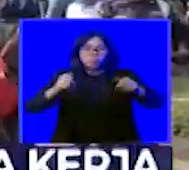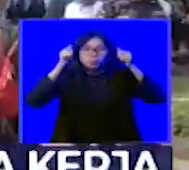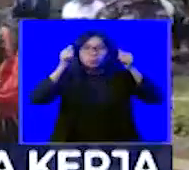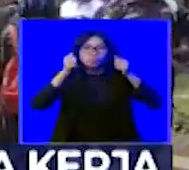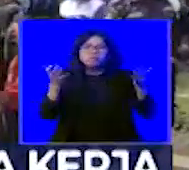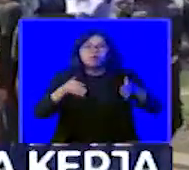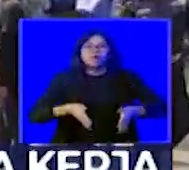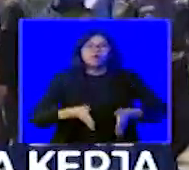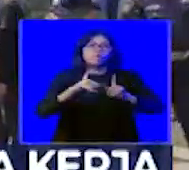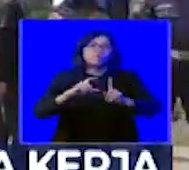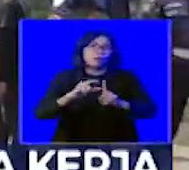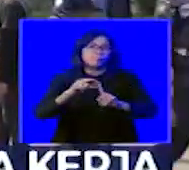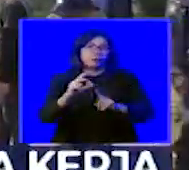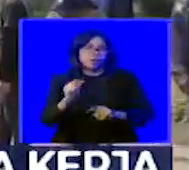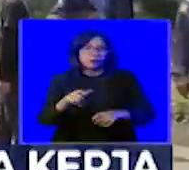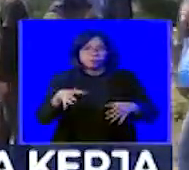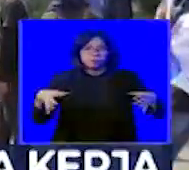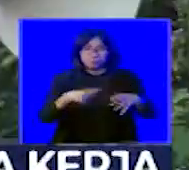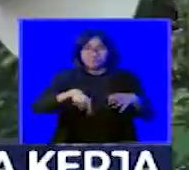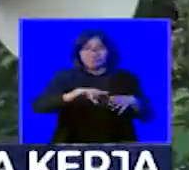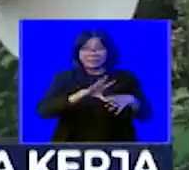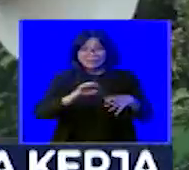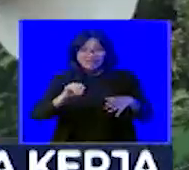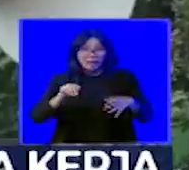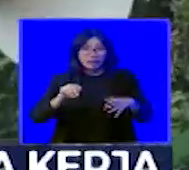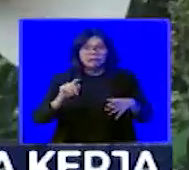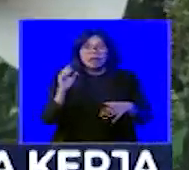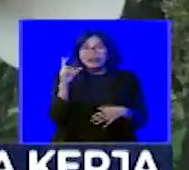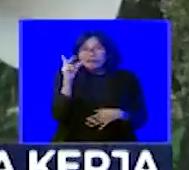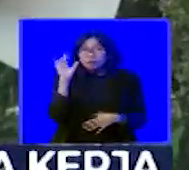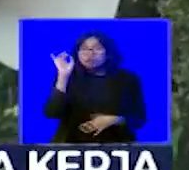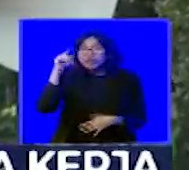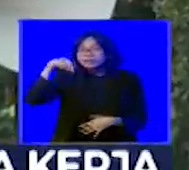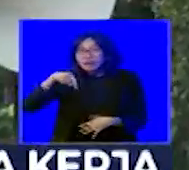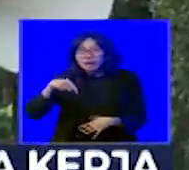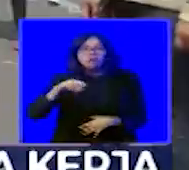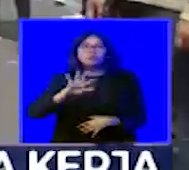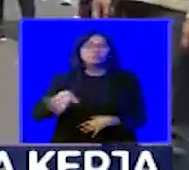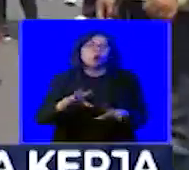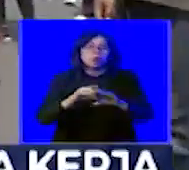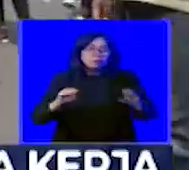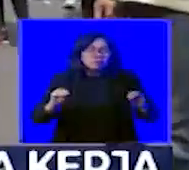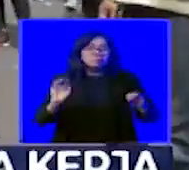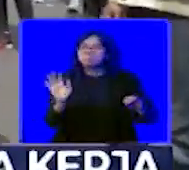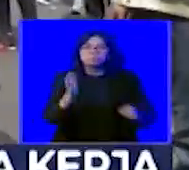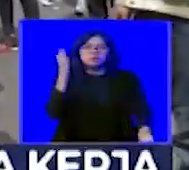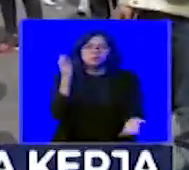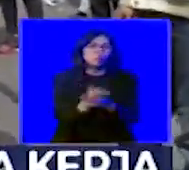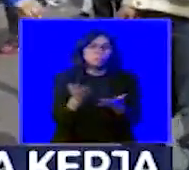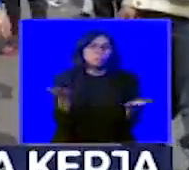puluhan buruh yang terdiri dari Serikat Pekerja seluruh Indonesia pada Rabu siang ini menggelar aksi mogok kerja di kawasan industri